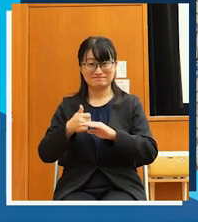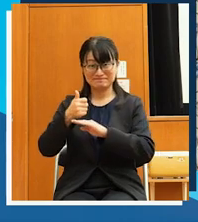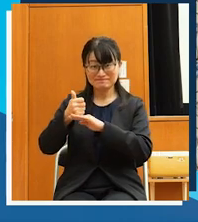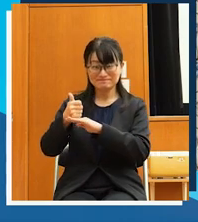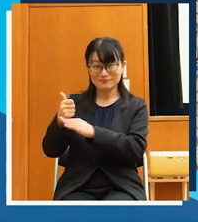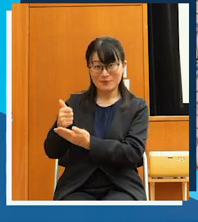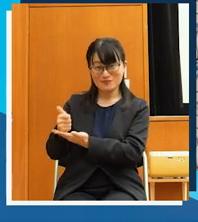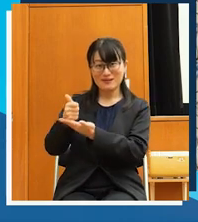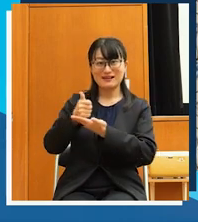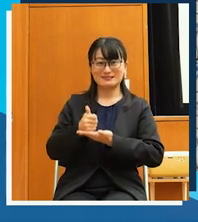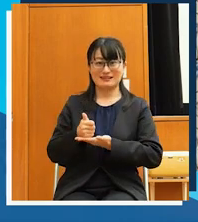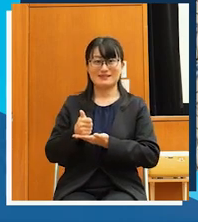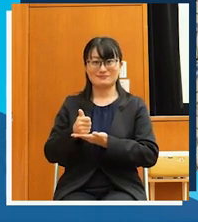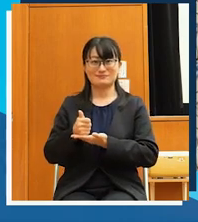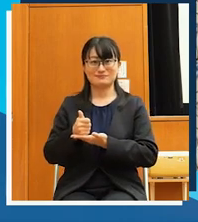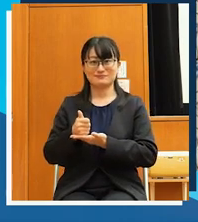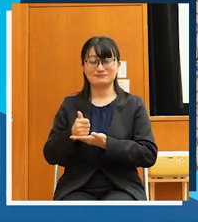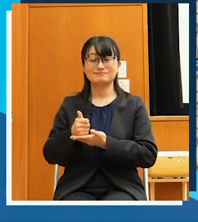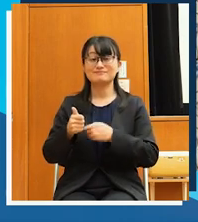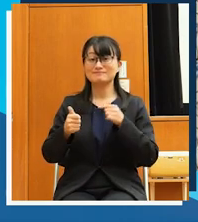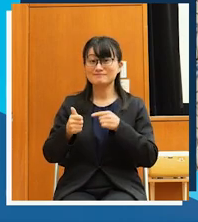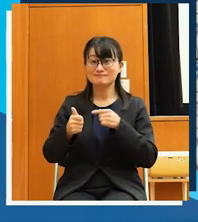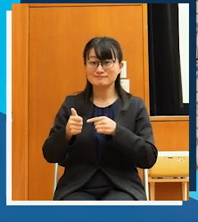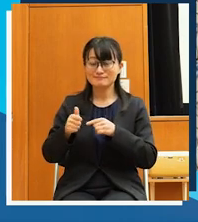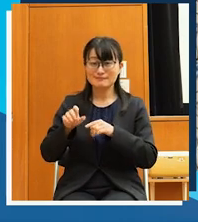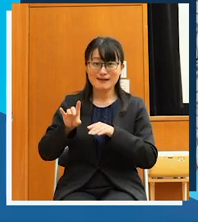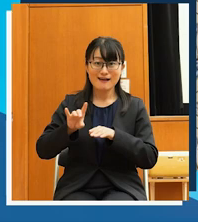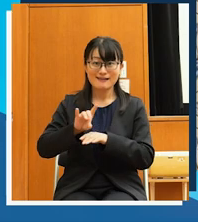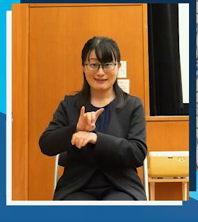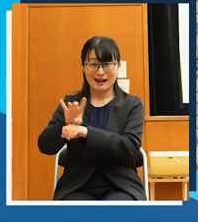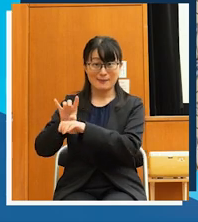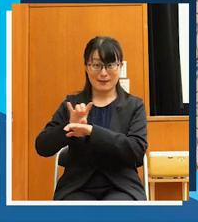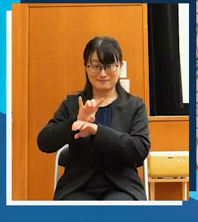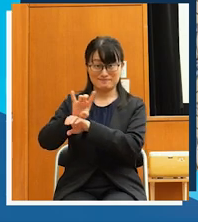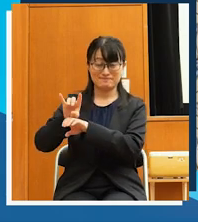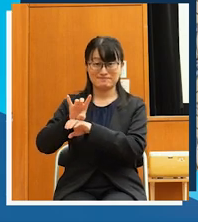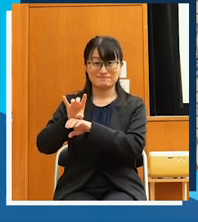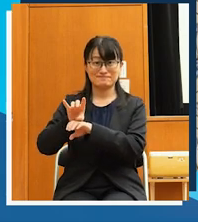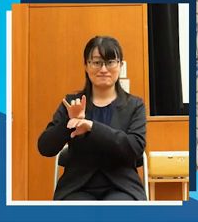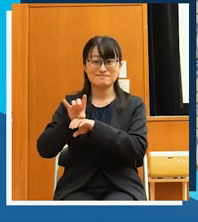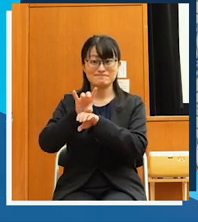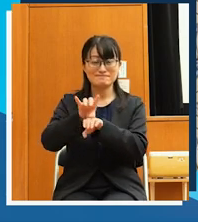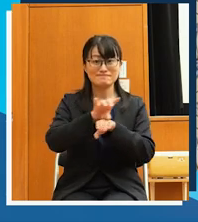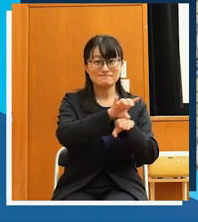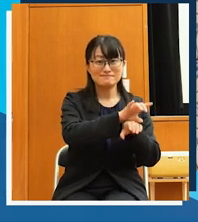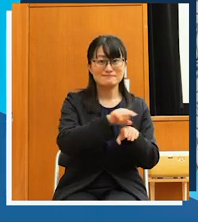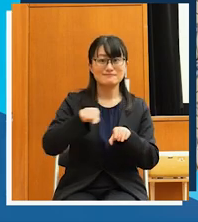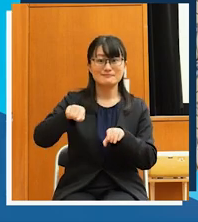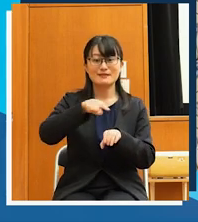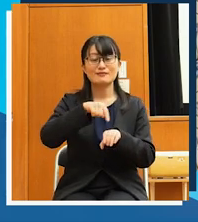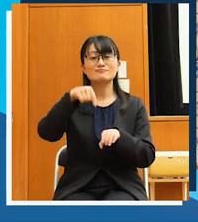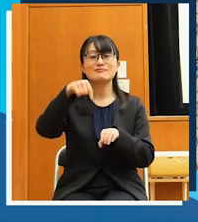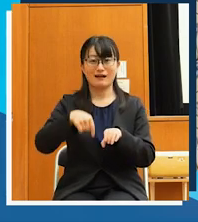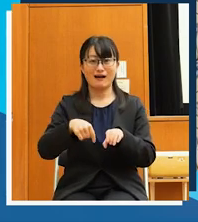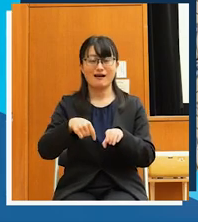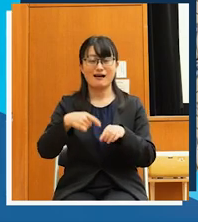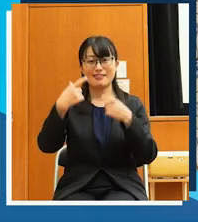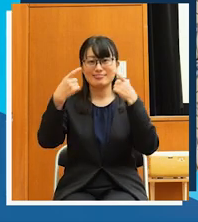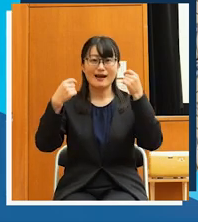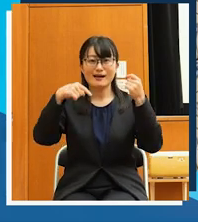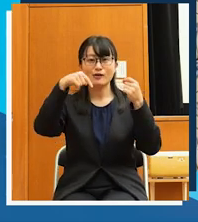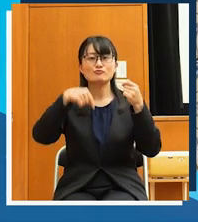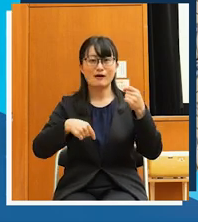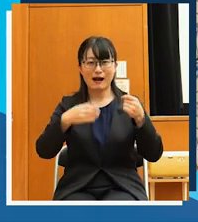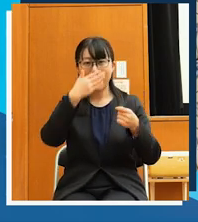えトクキャラバンをずっとされている中でえ是非え大学でえ若者たちとえ